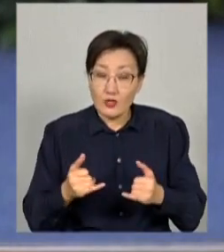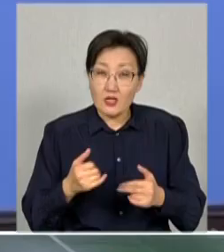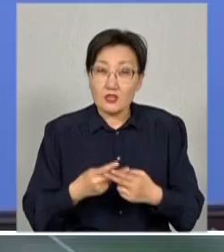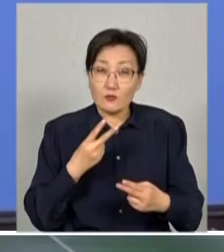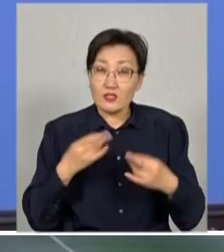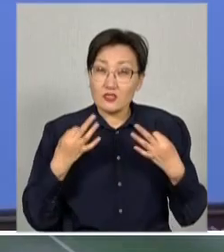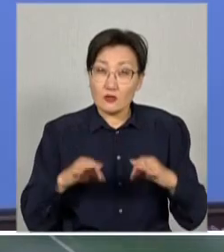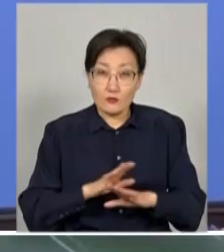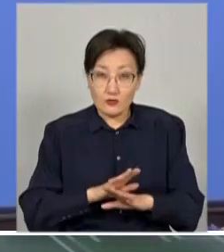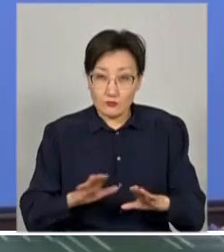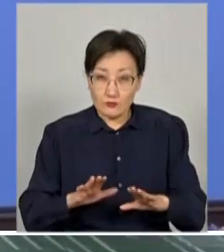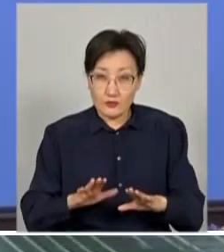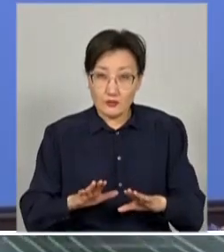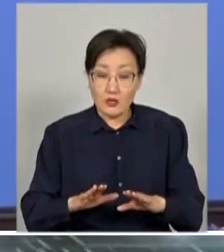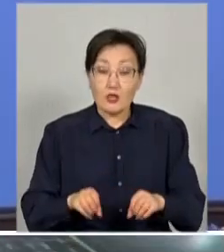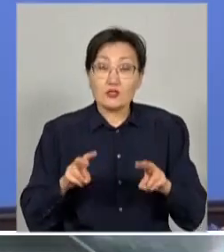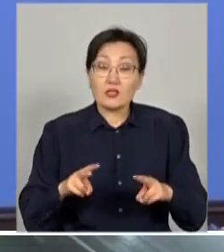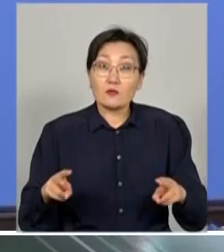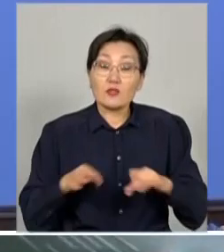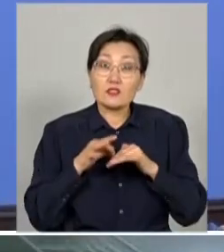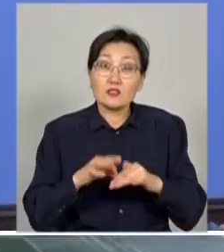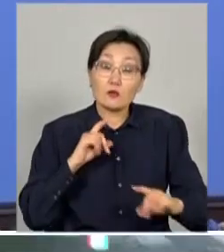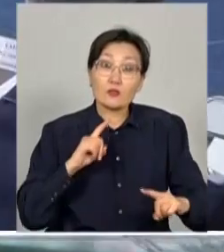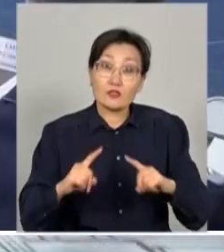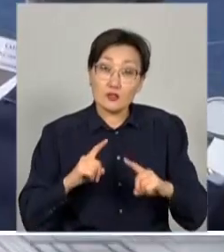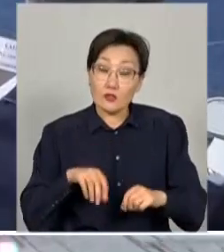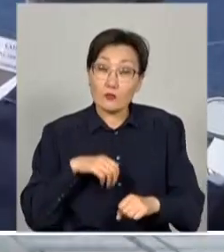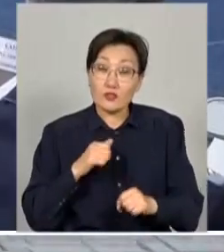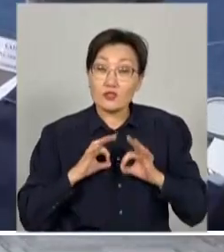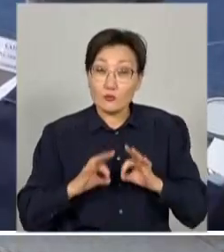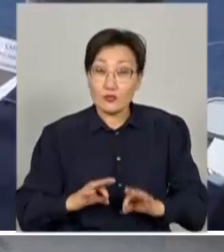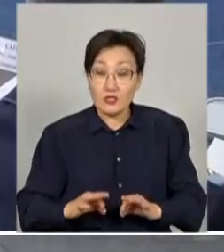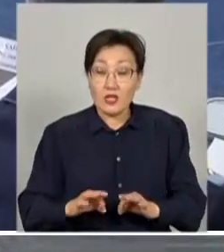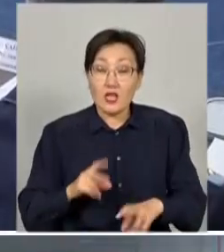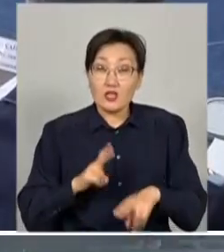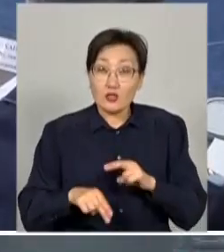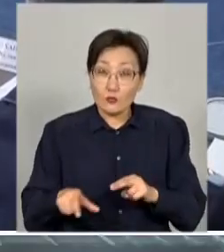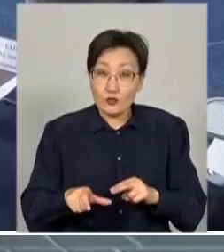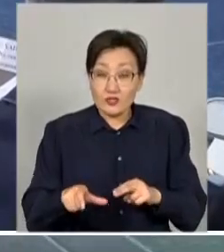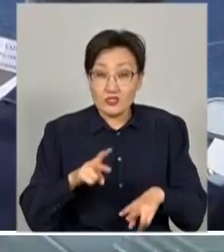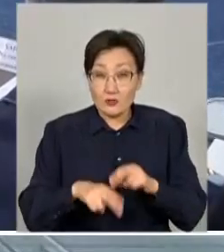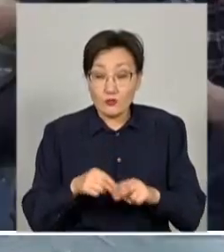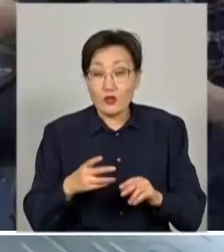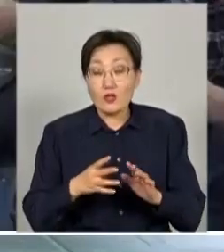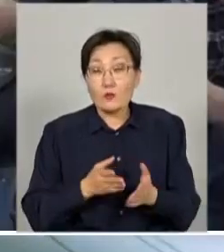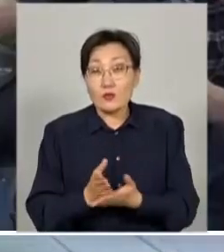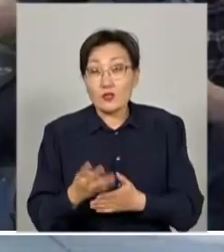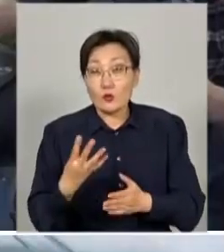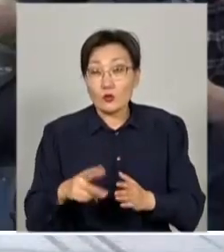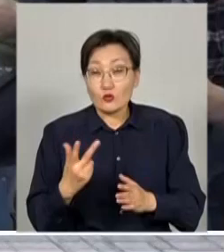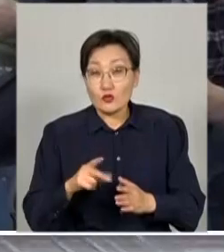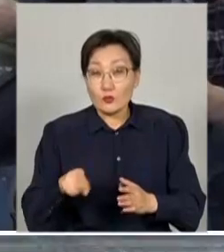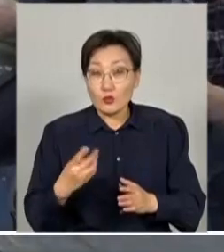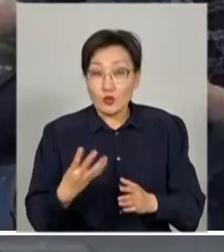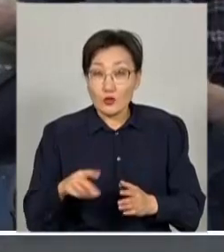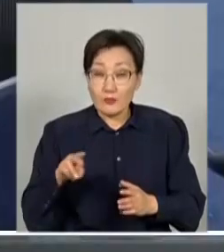жатпайды. Журналистерге арнайы ұйымдастырылған брифингте прокурорлар жол құрылысы саласында 43,4 миллиард